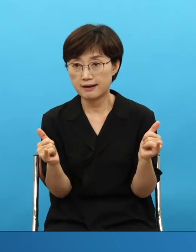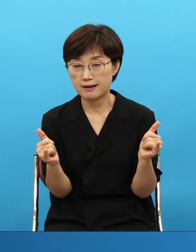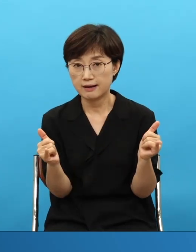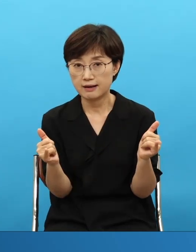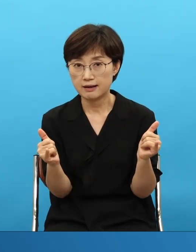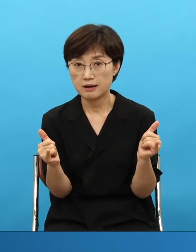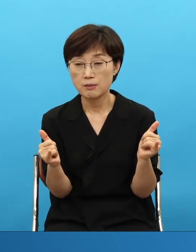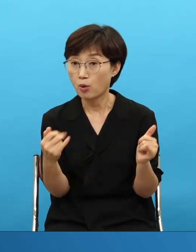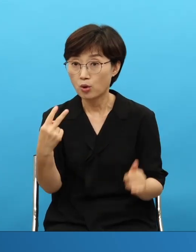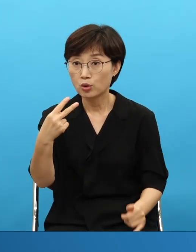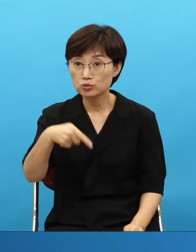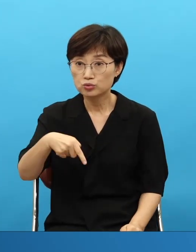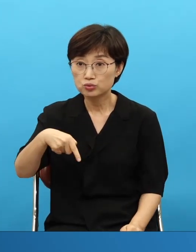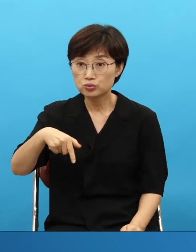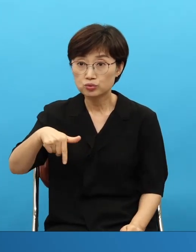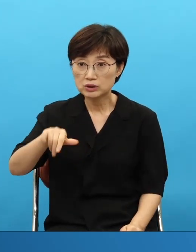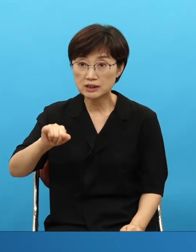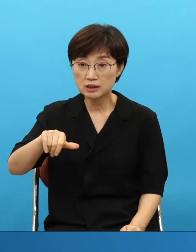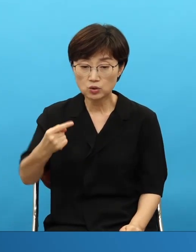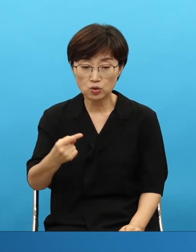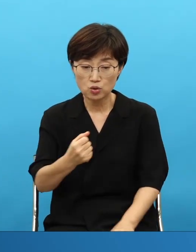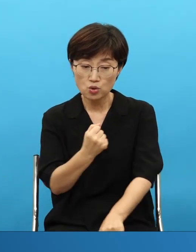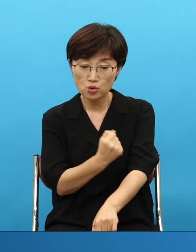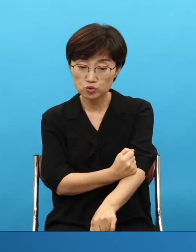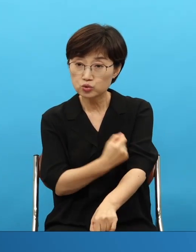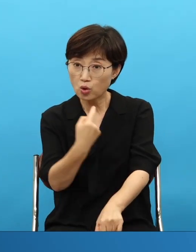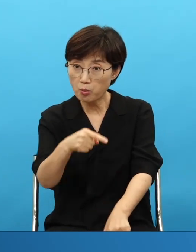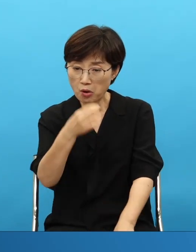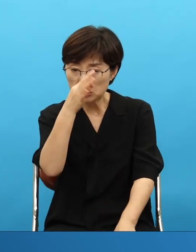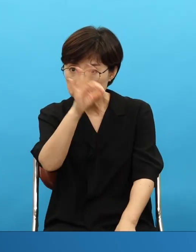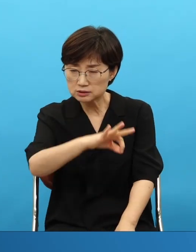是把我的光景能够传达给你们的人。두 개 보면 네가 아무것도 아닌 것처럼 보이죠.